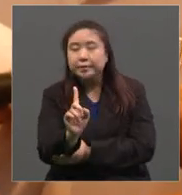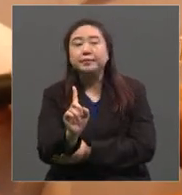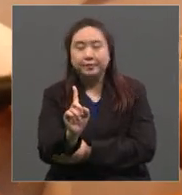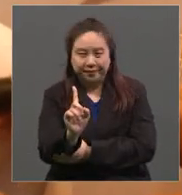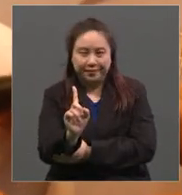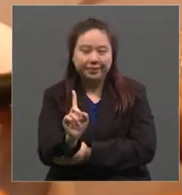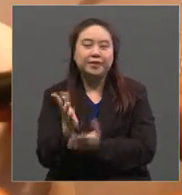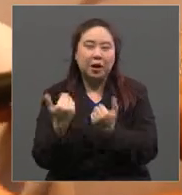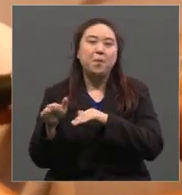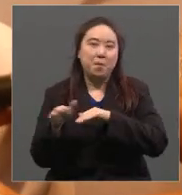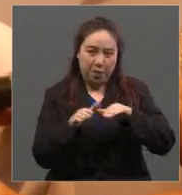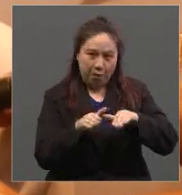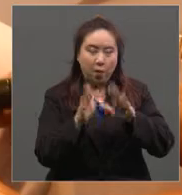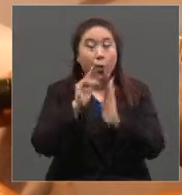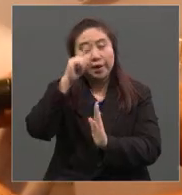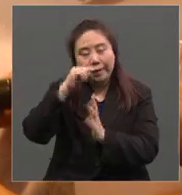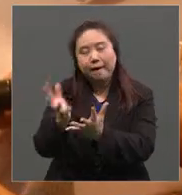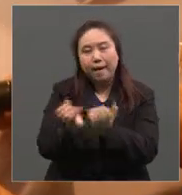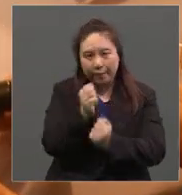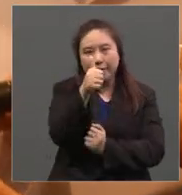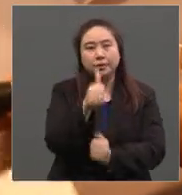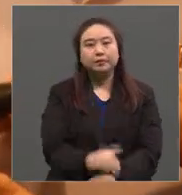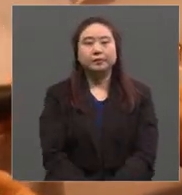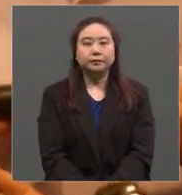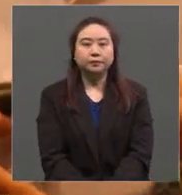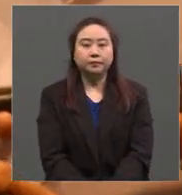การเราก็พร้อมจะรับคนไทยต่อไปครับ